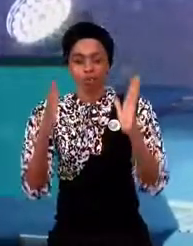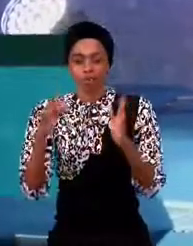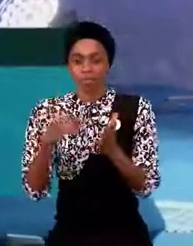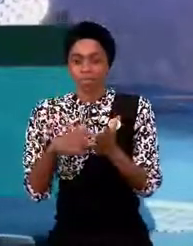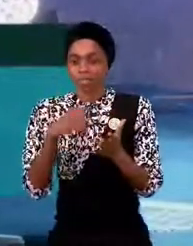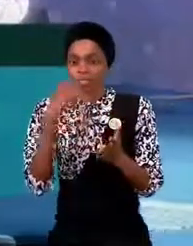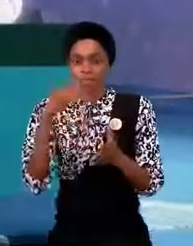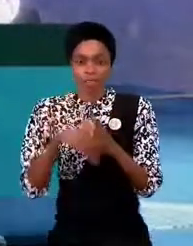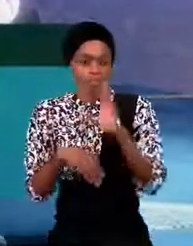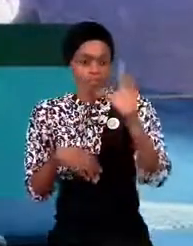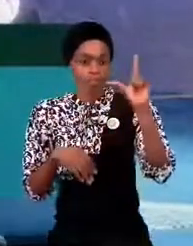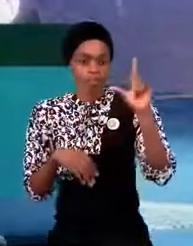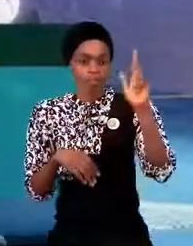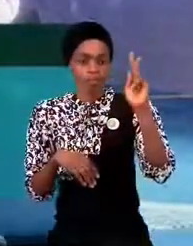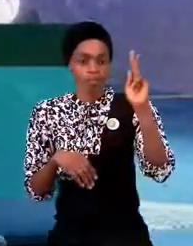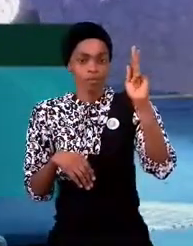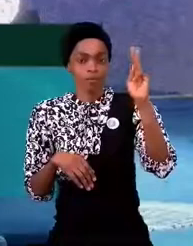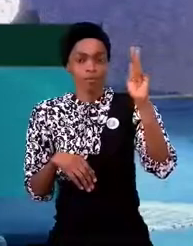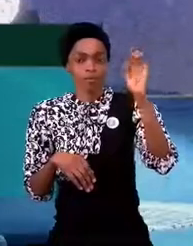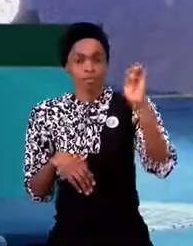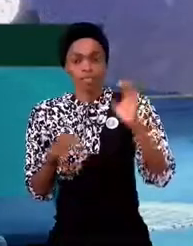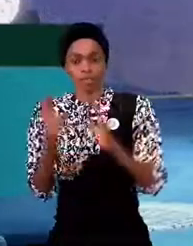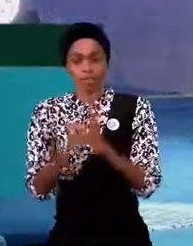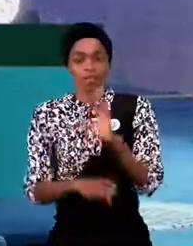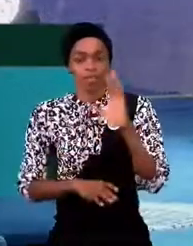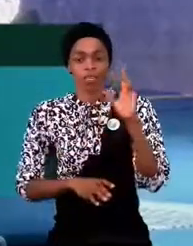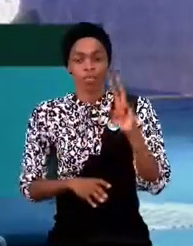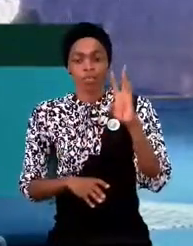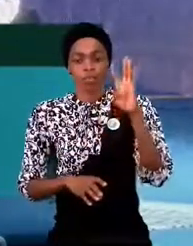19. Luc 24, 19.